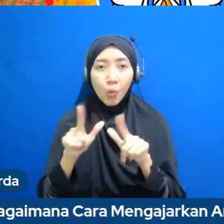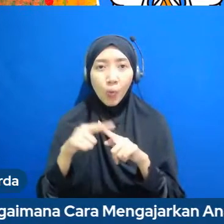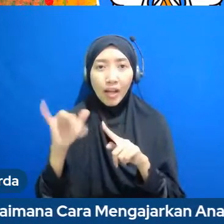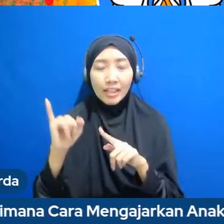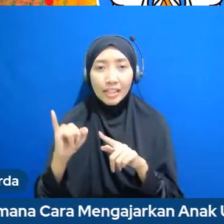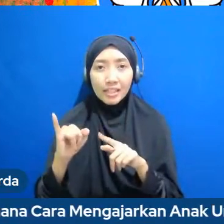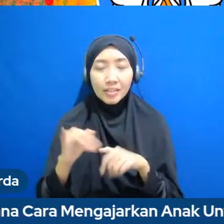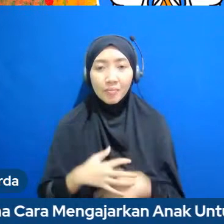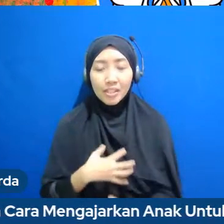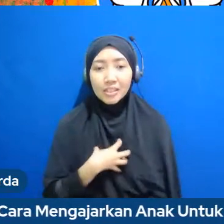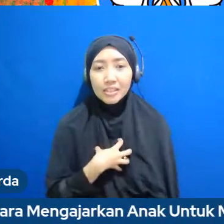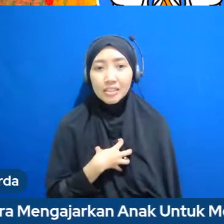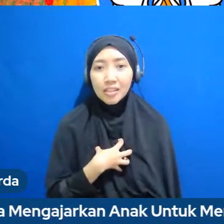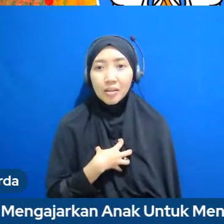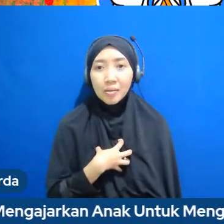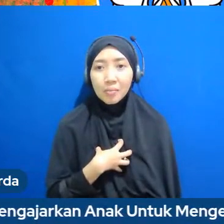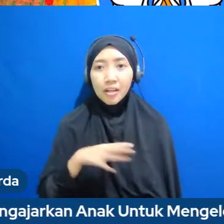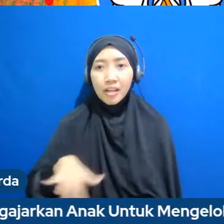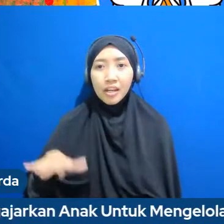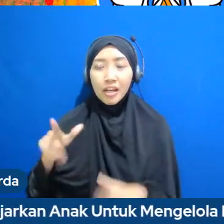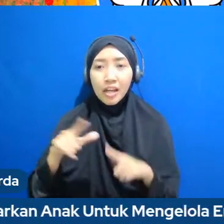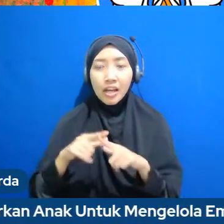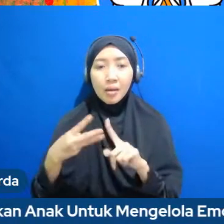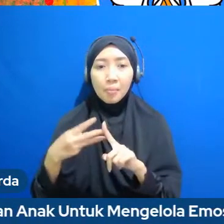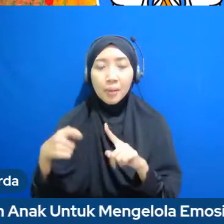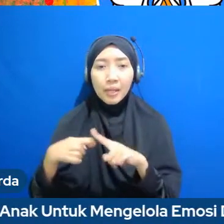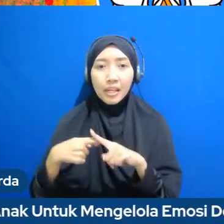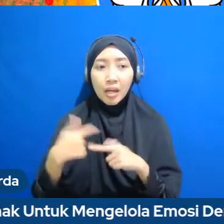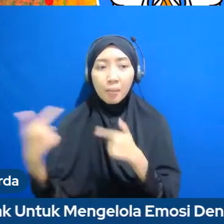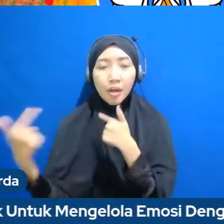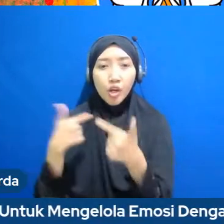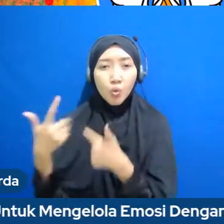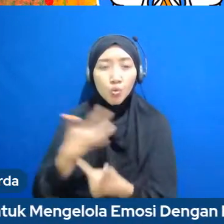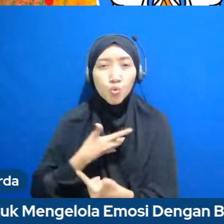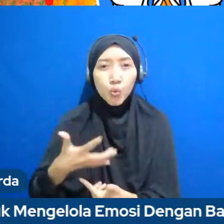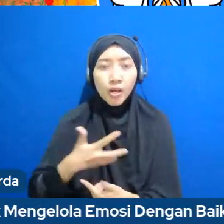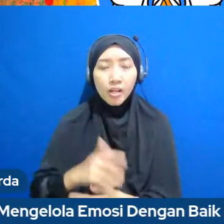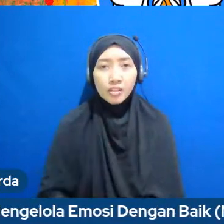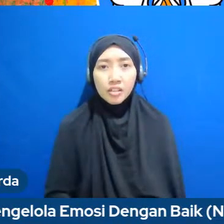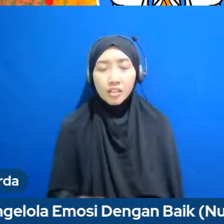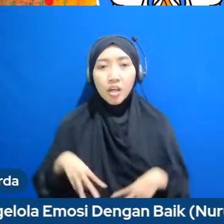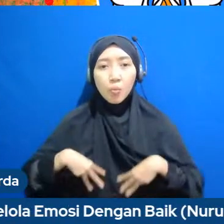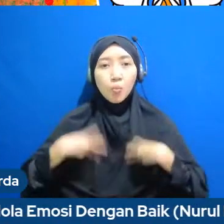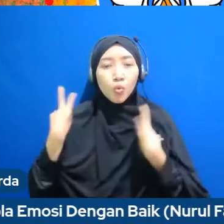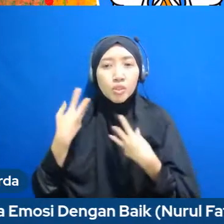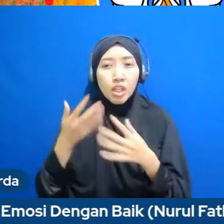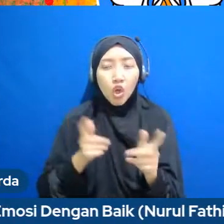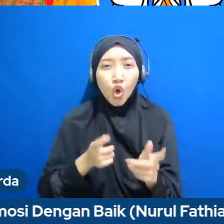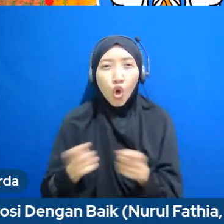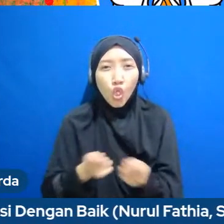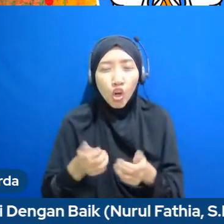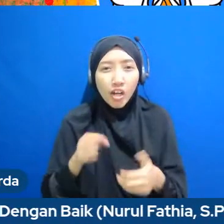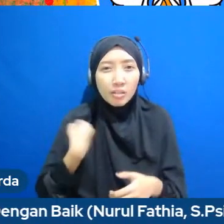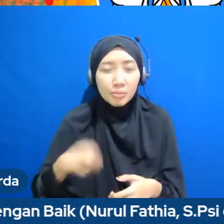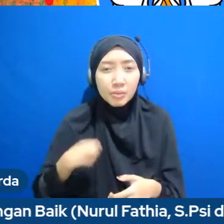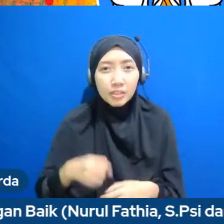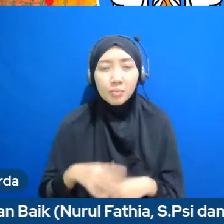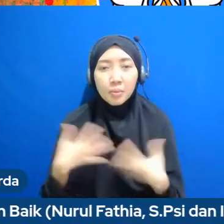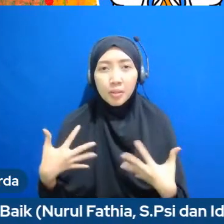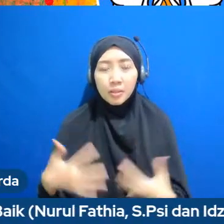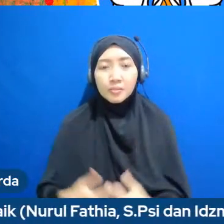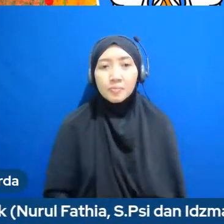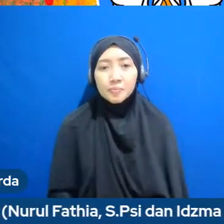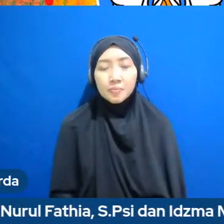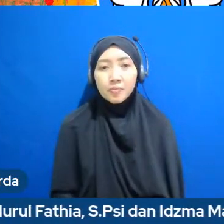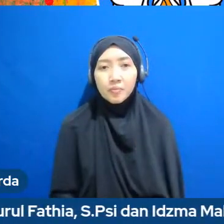menyikapi siswa ABK yang suka mengganggu, emosionalnya tidak terkendali ya, gimana nih Bu